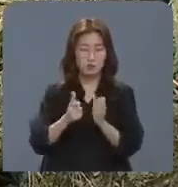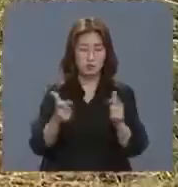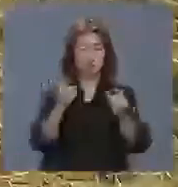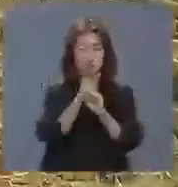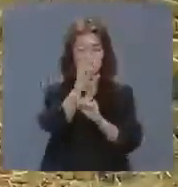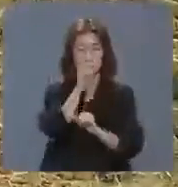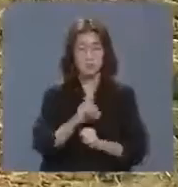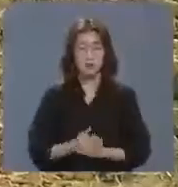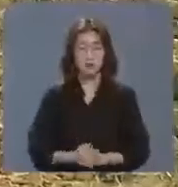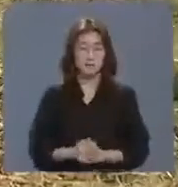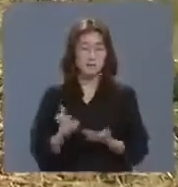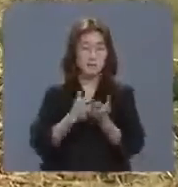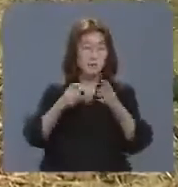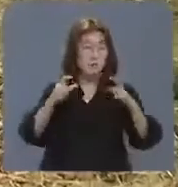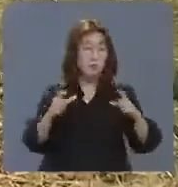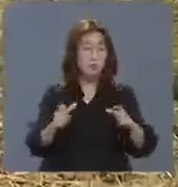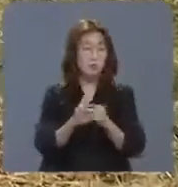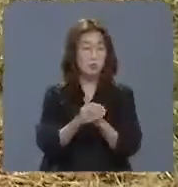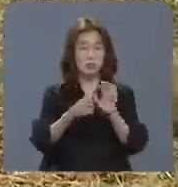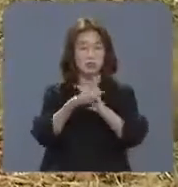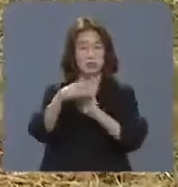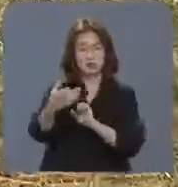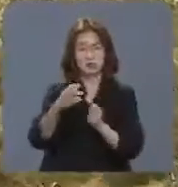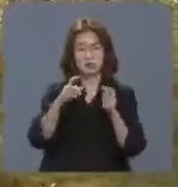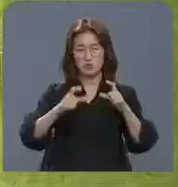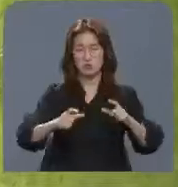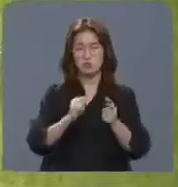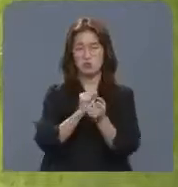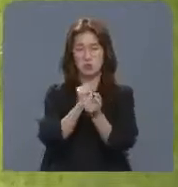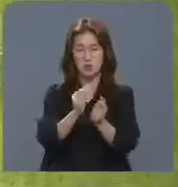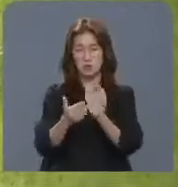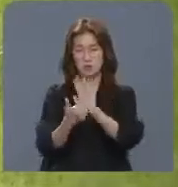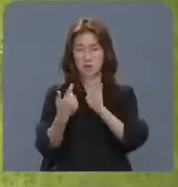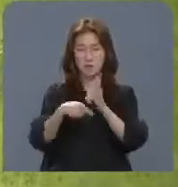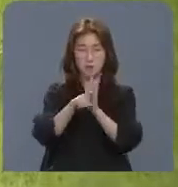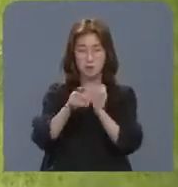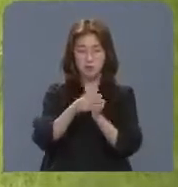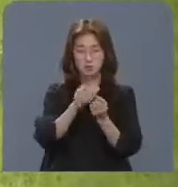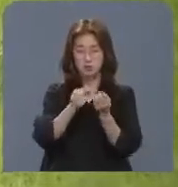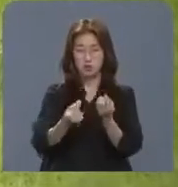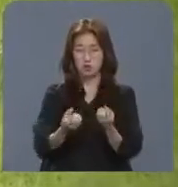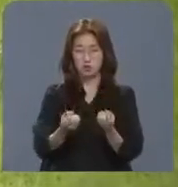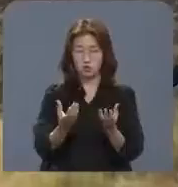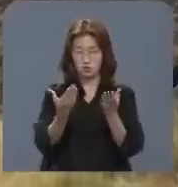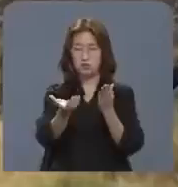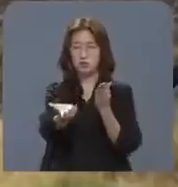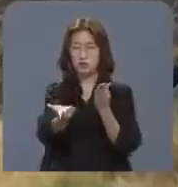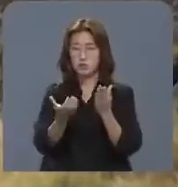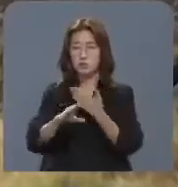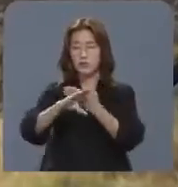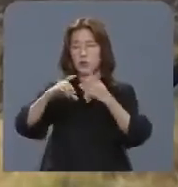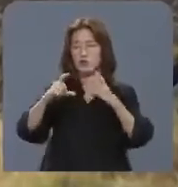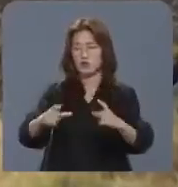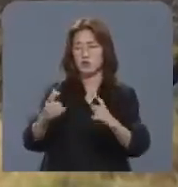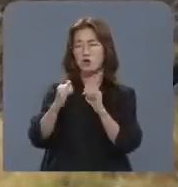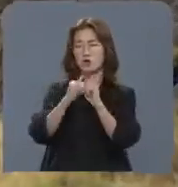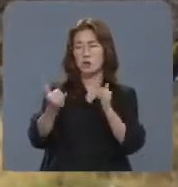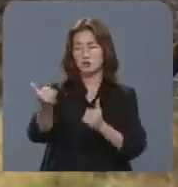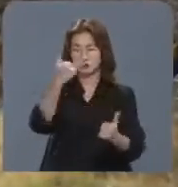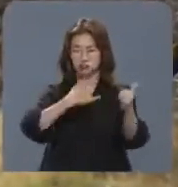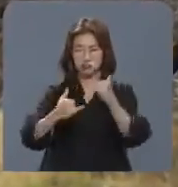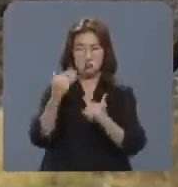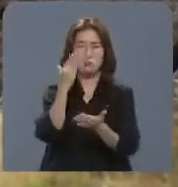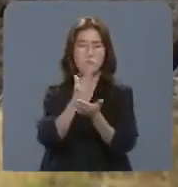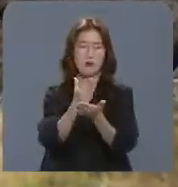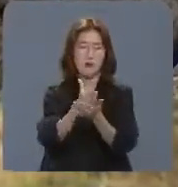늘었습니다. 제주도도 코로나19의 지역 전파를 막기 위해 추석을 앞둔 벌초철 다른 지역 친척의 왕래 자제를